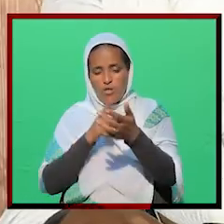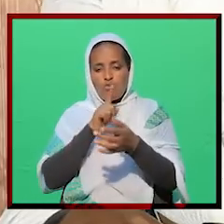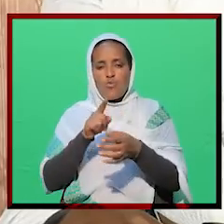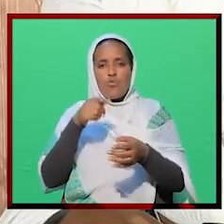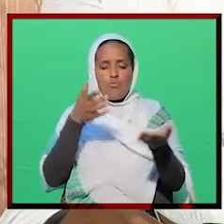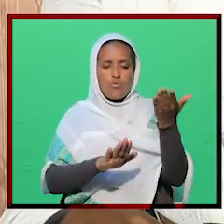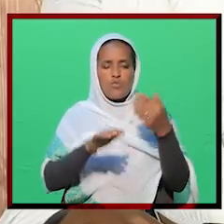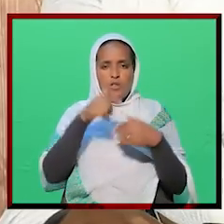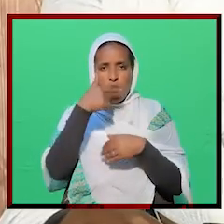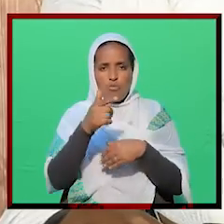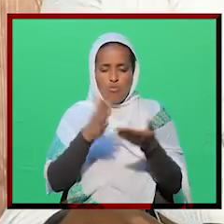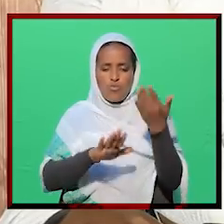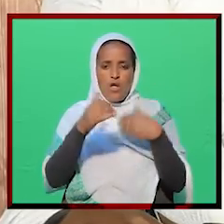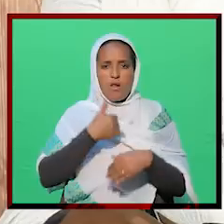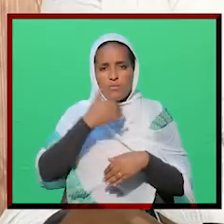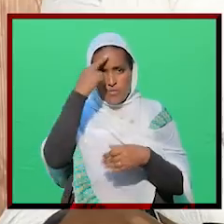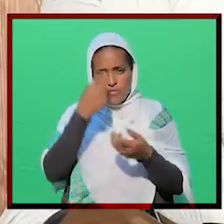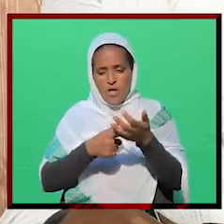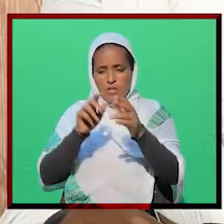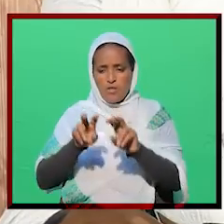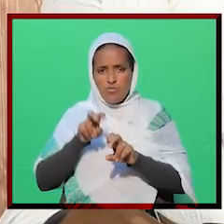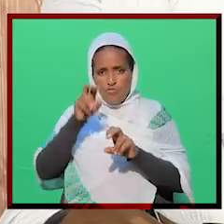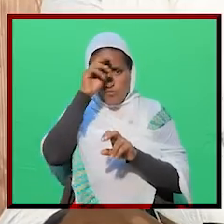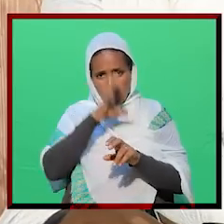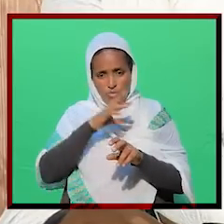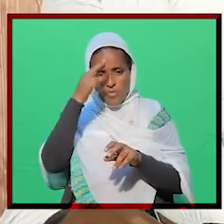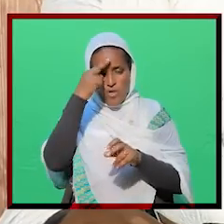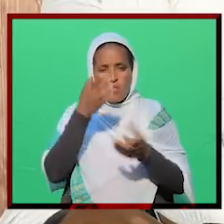የሞተው። መሞት ስለነበረበት ንጉሱ ክፉ ሰው ነበርና